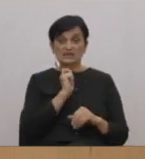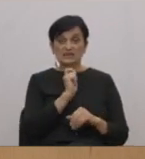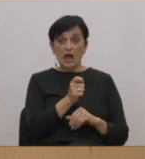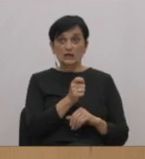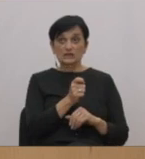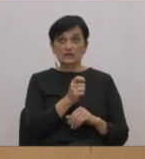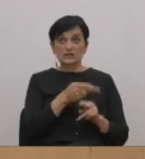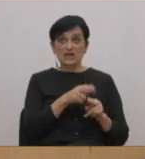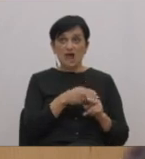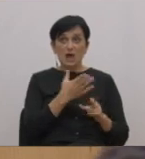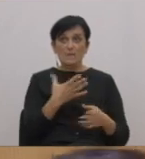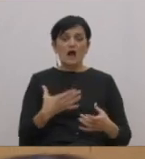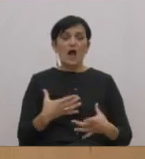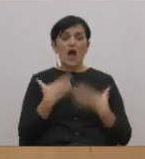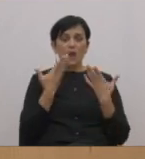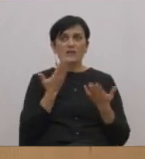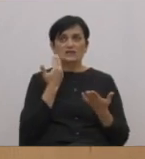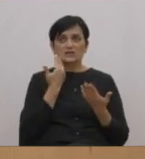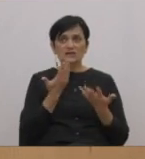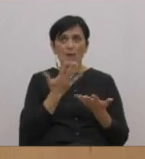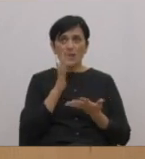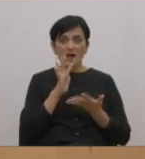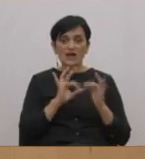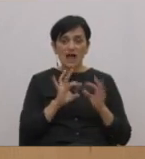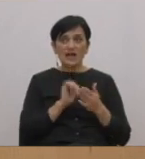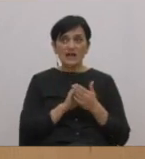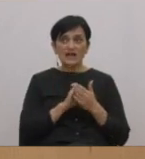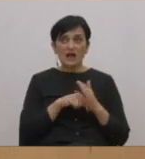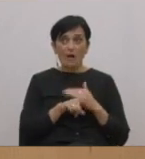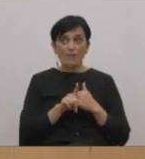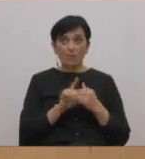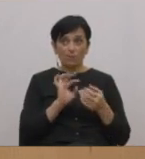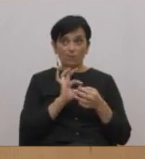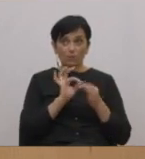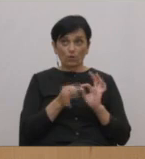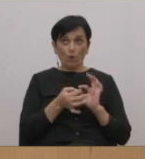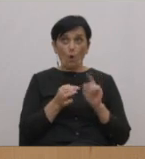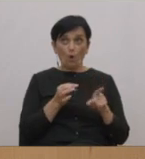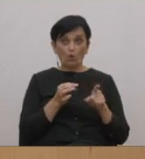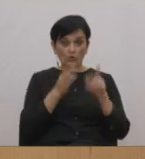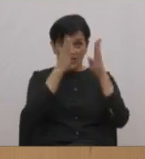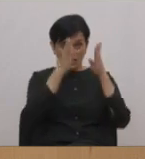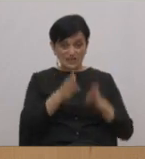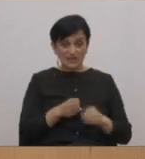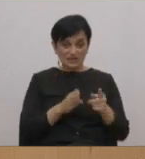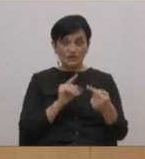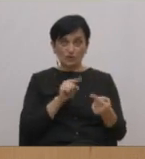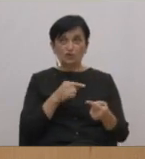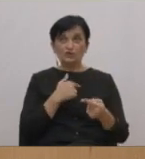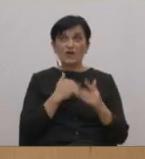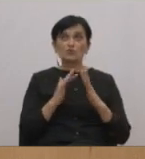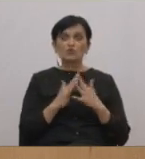am amoraluri, samarțuino, ganz hadebis, gamo, am concretuli individist in armdec. Cioen movit